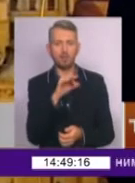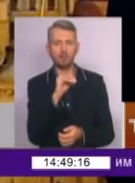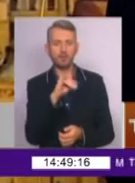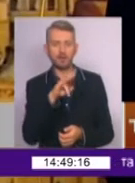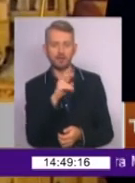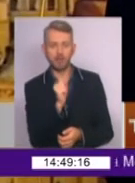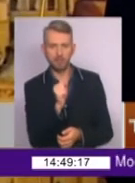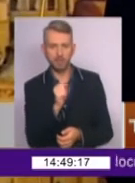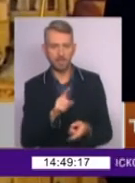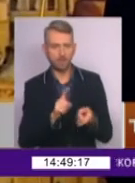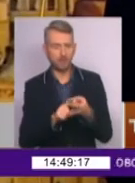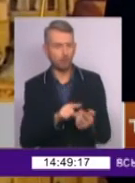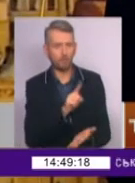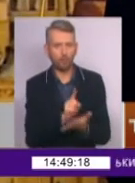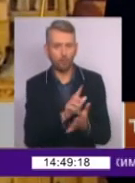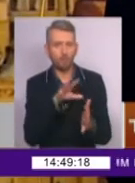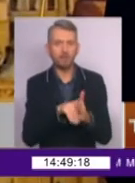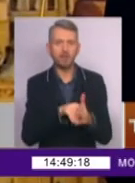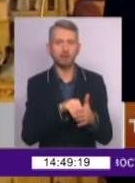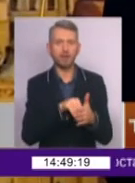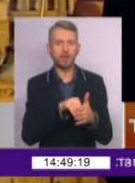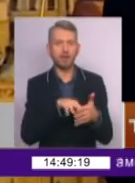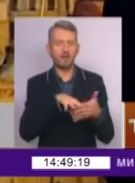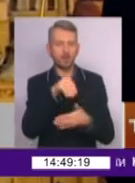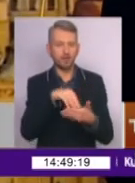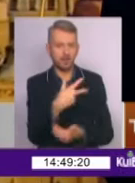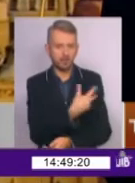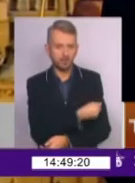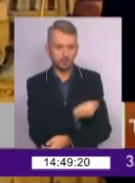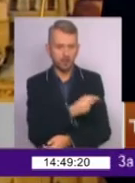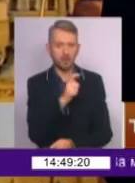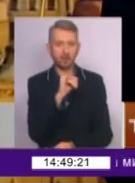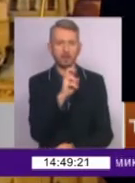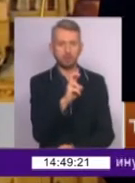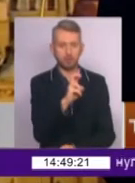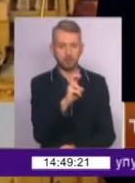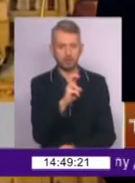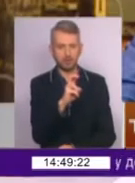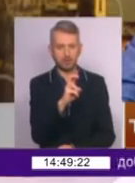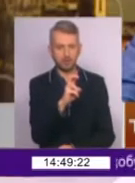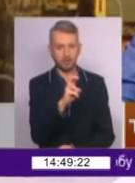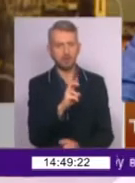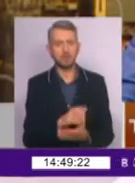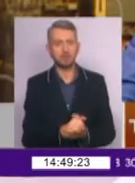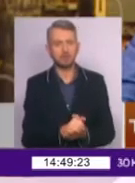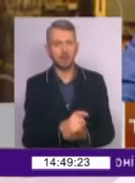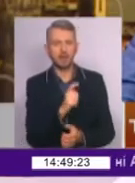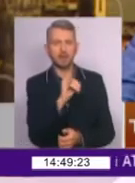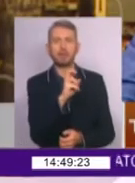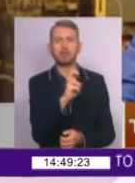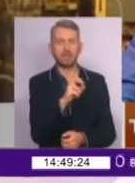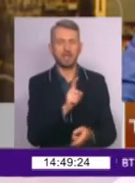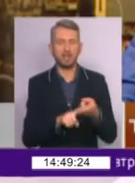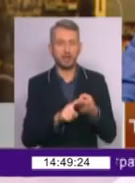є обов'язково введено в наш календар щеплення. Відбувається від HIB-інфекції. На гемофіліус інфлюенса тип Б. Тому що цей тип